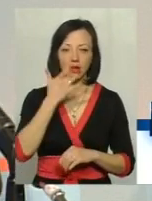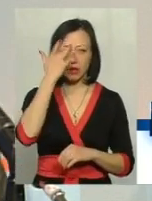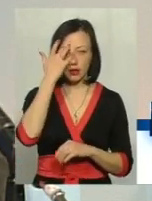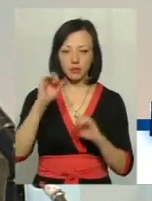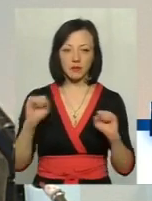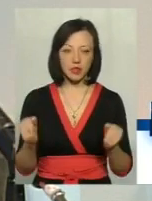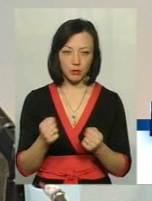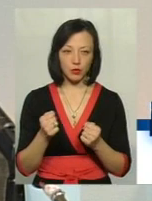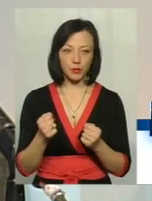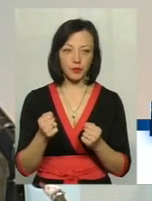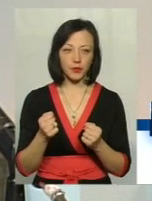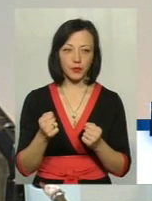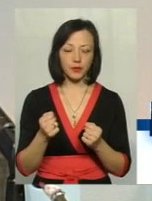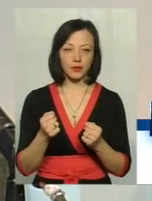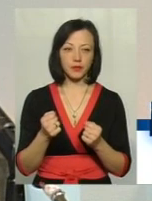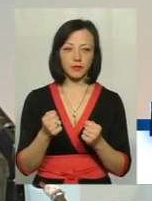зимою.